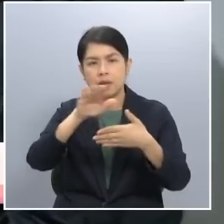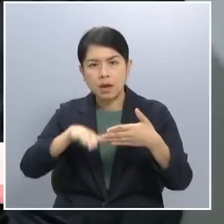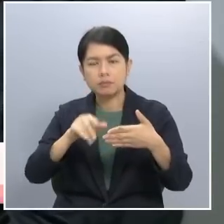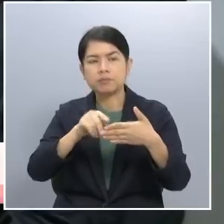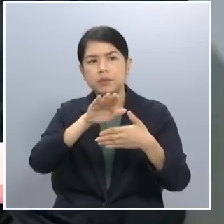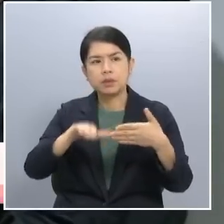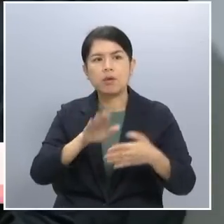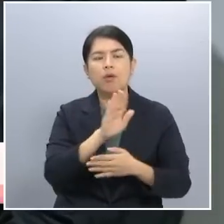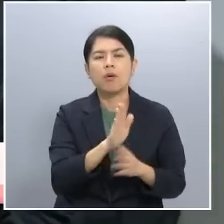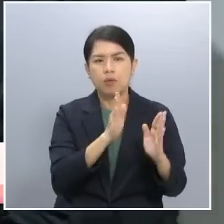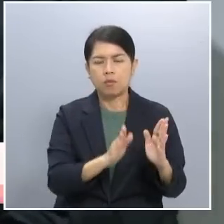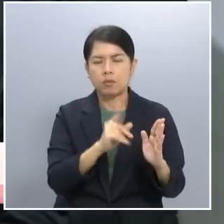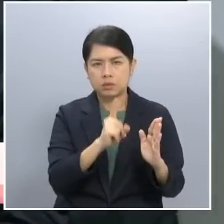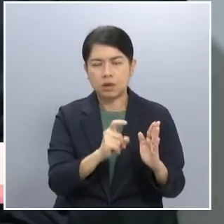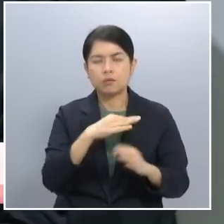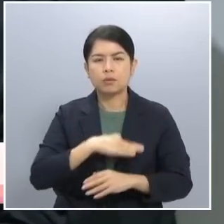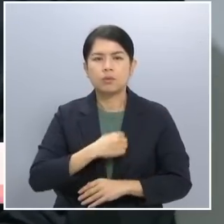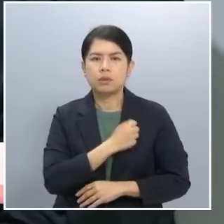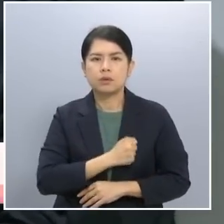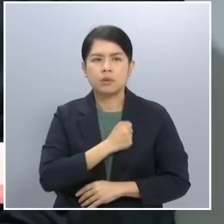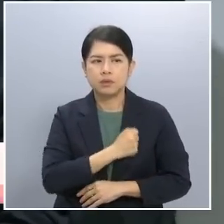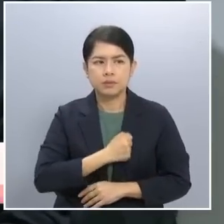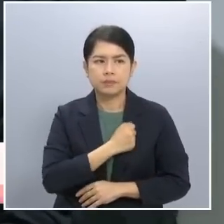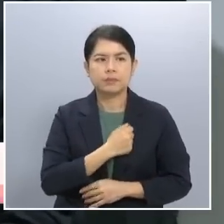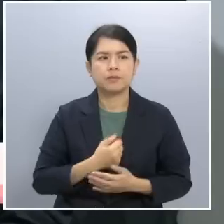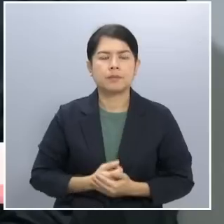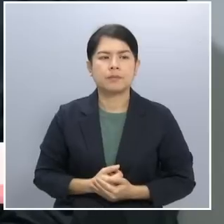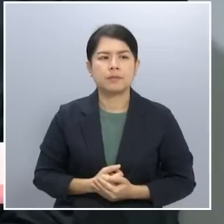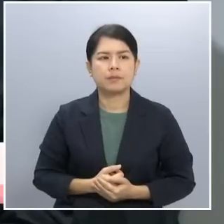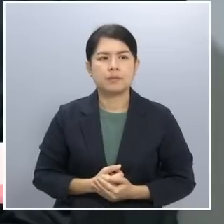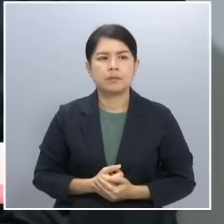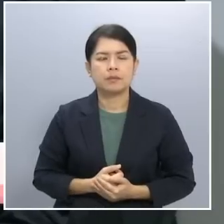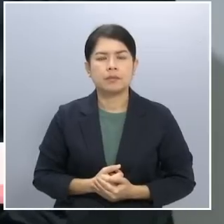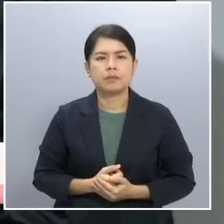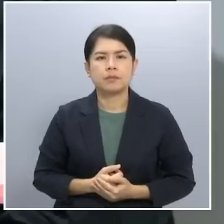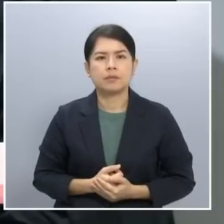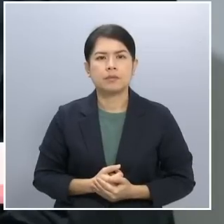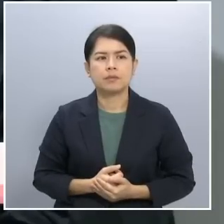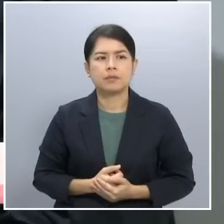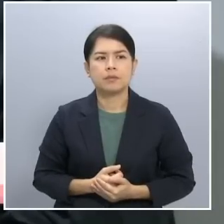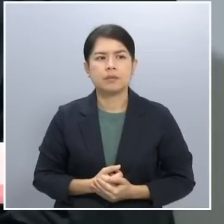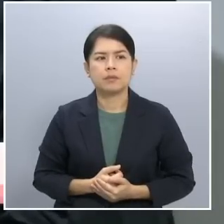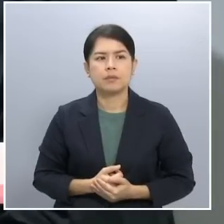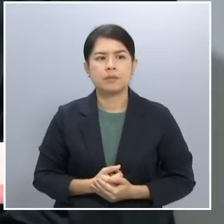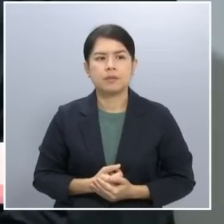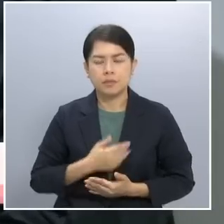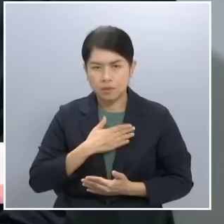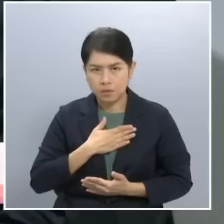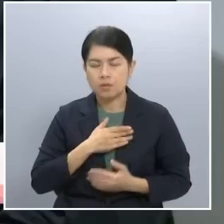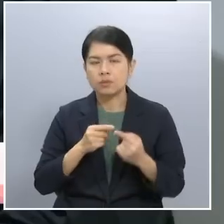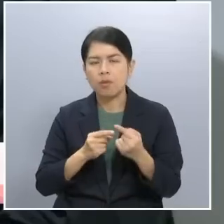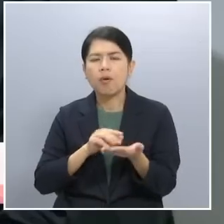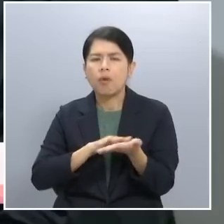ทางญาตินั้นทางญาติผู้เสียชีวิตแล้วก็ทางผู้เสียชีวิตด้วยหนูขอโทษจริงๆ